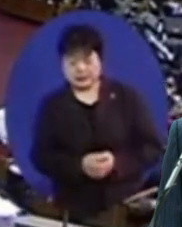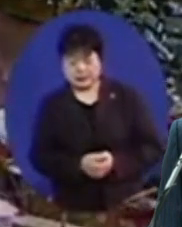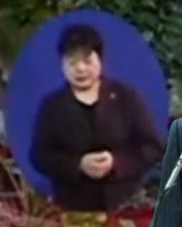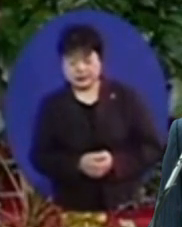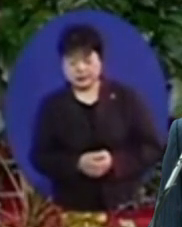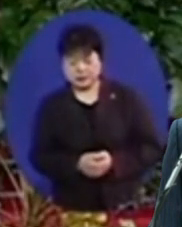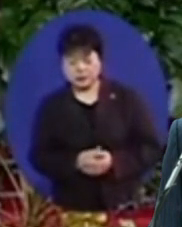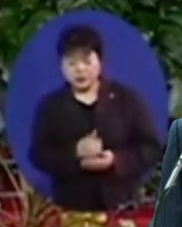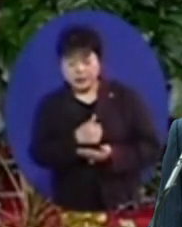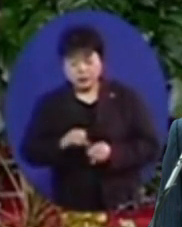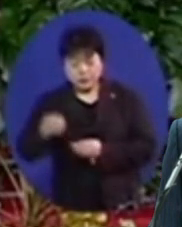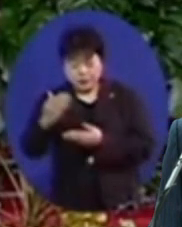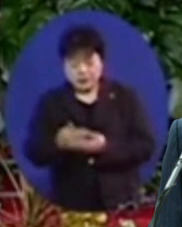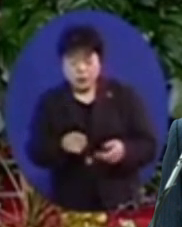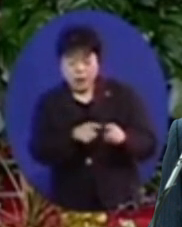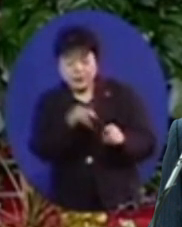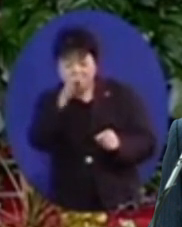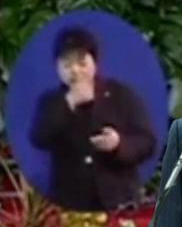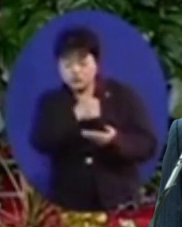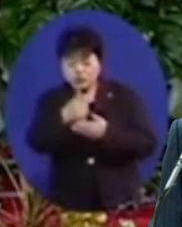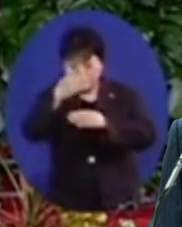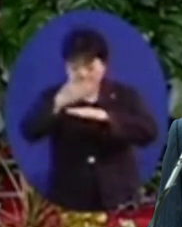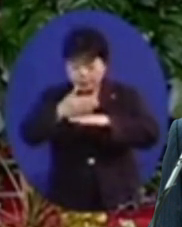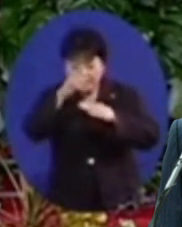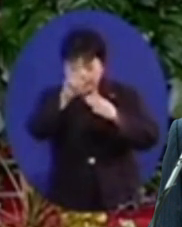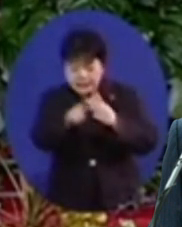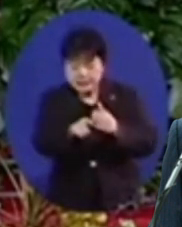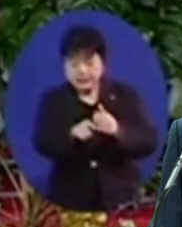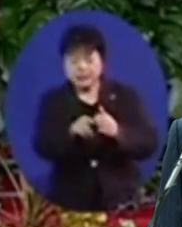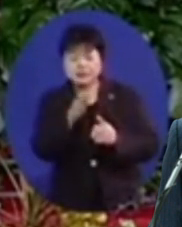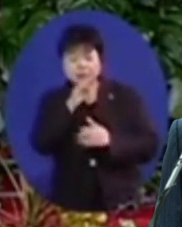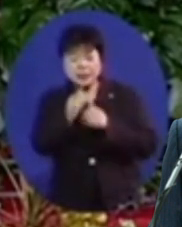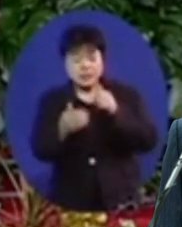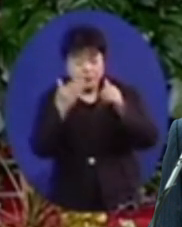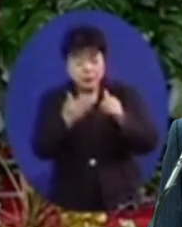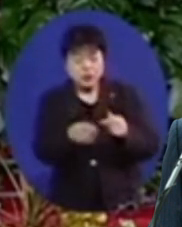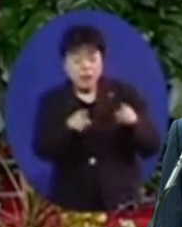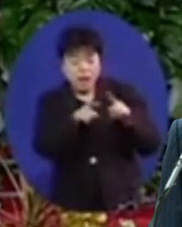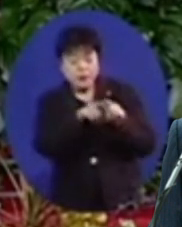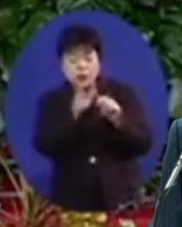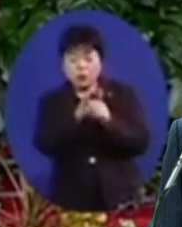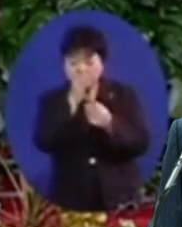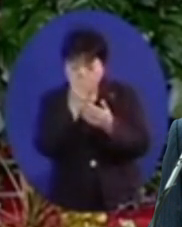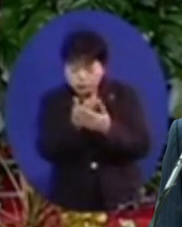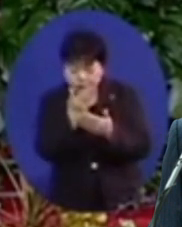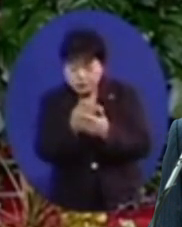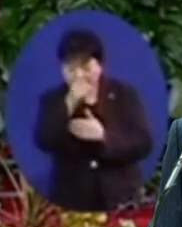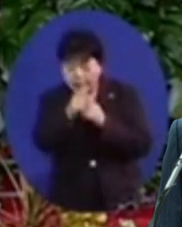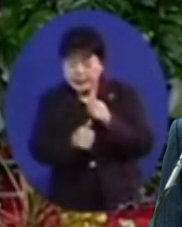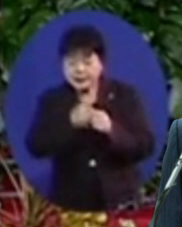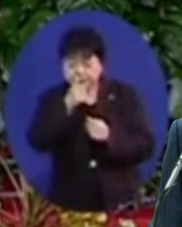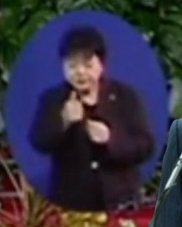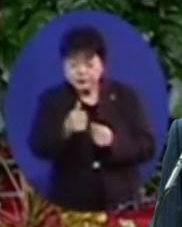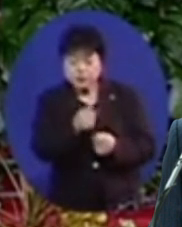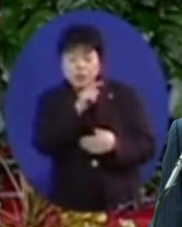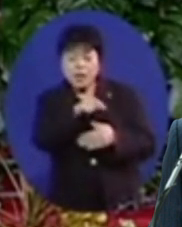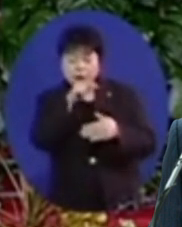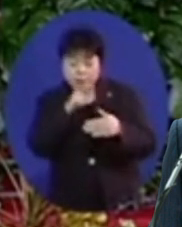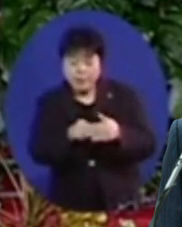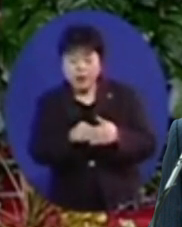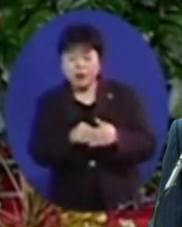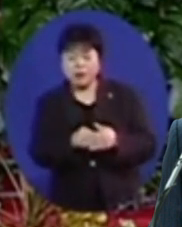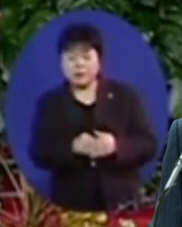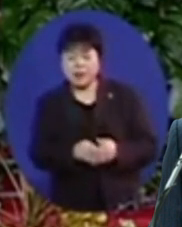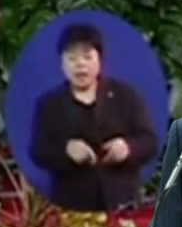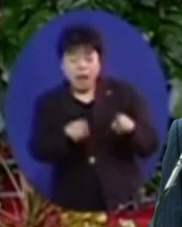같이 계신 하나님 감사합니다. 오늘 이 시간 이 자리에도 하나님이 우리와 같이 계십니다. 하나님, 우리 마음의